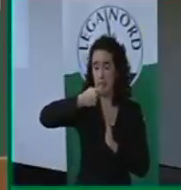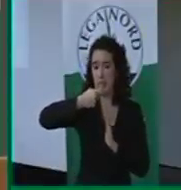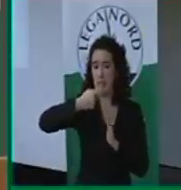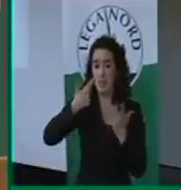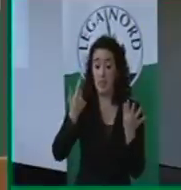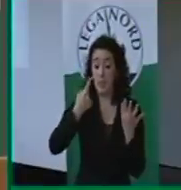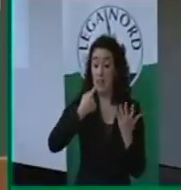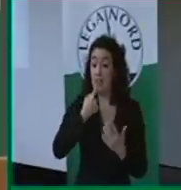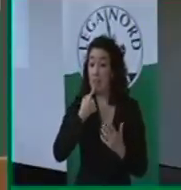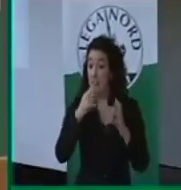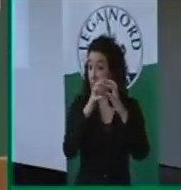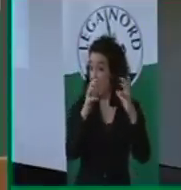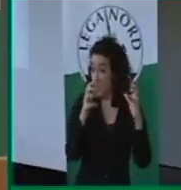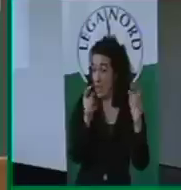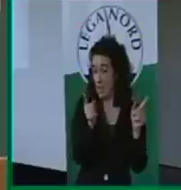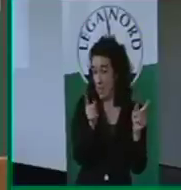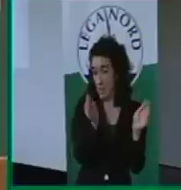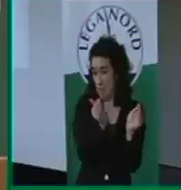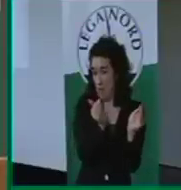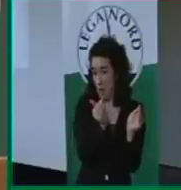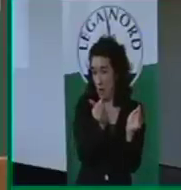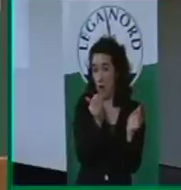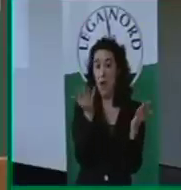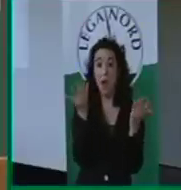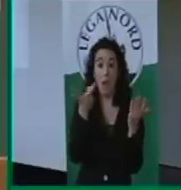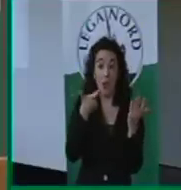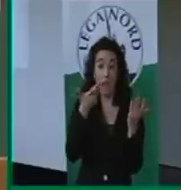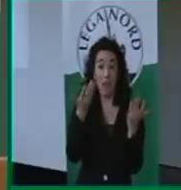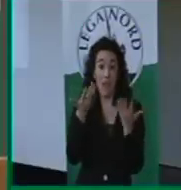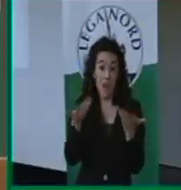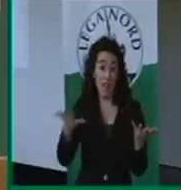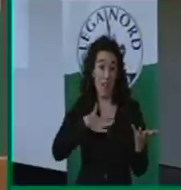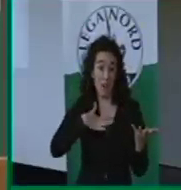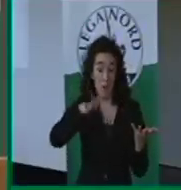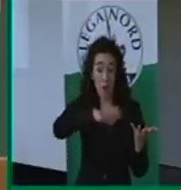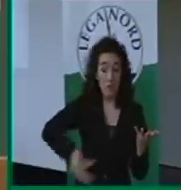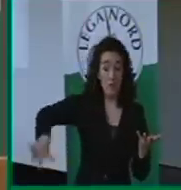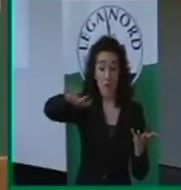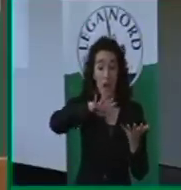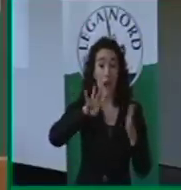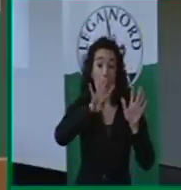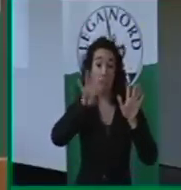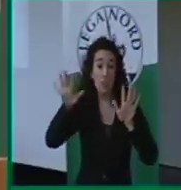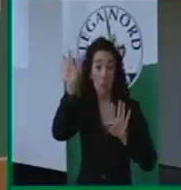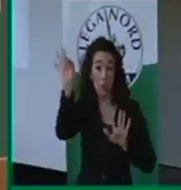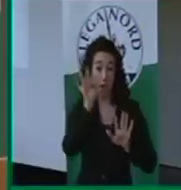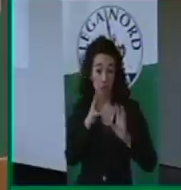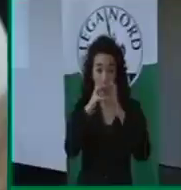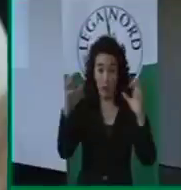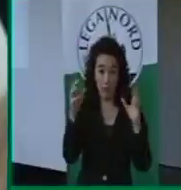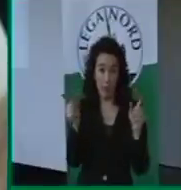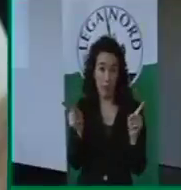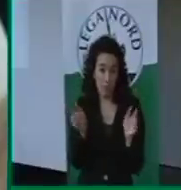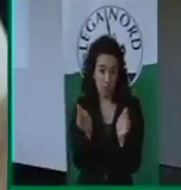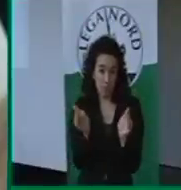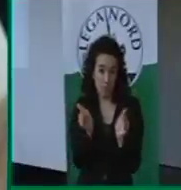che nel nostro paese nella nostra realtà soprattutto qua al nord il 95% delle aziende sono piccole aziende che arrivano